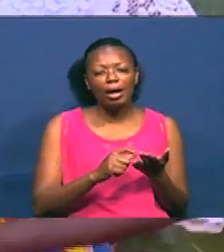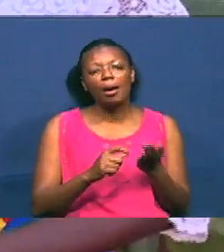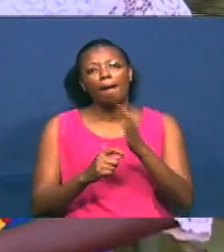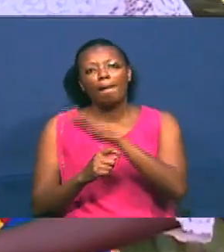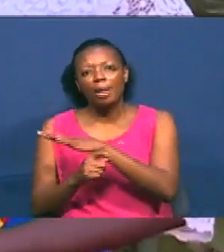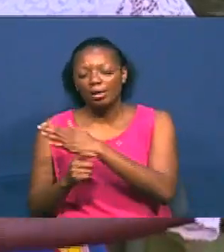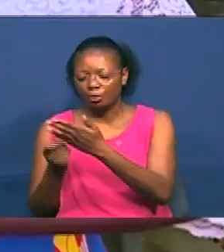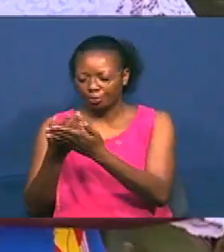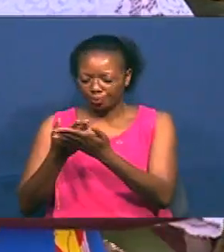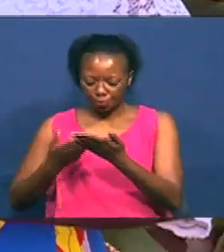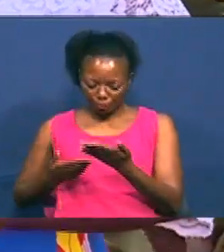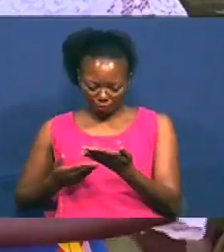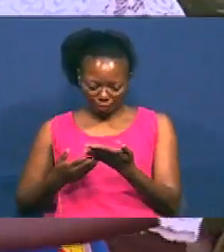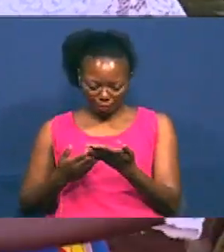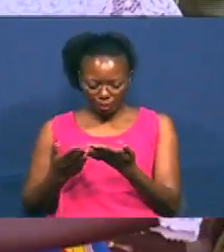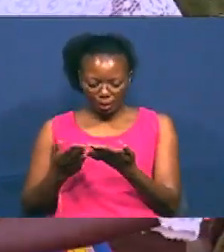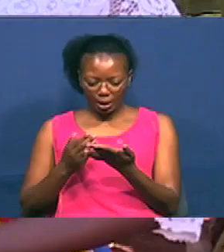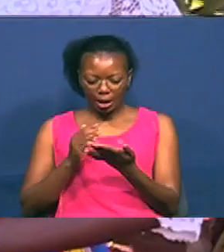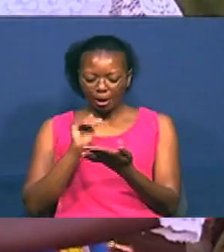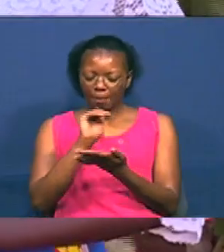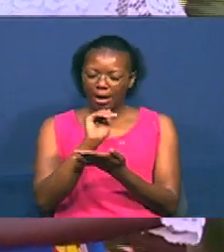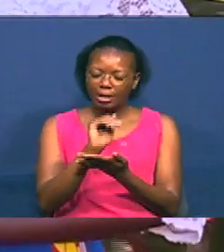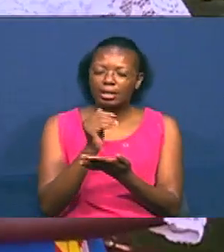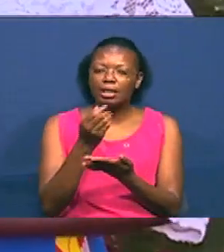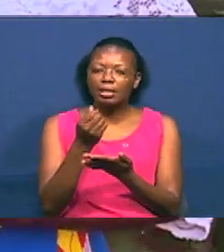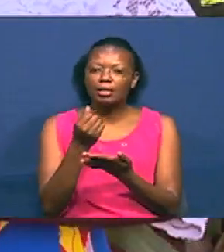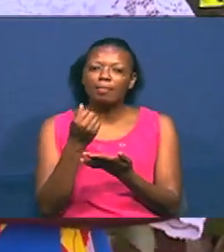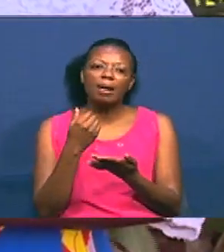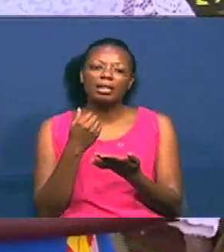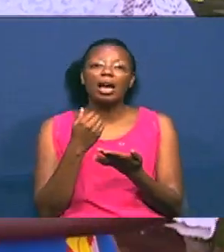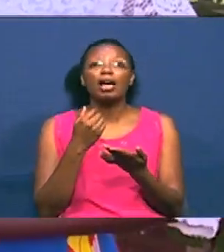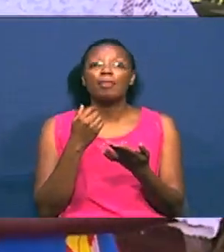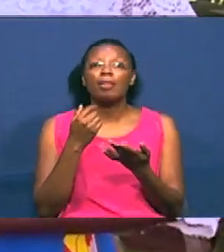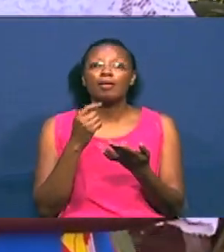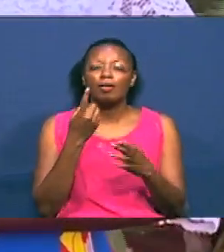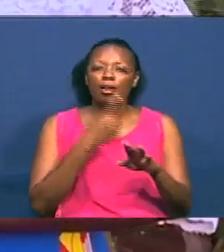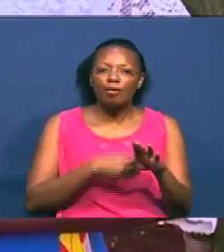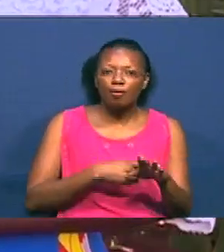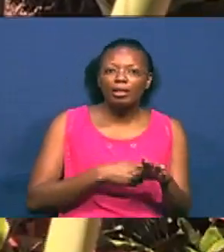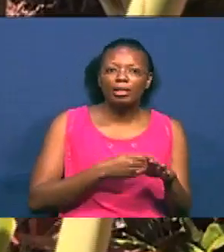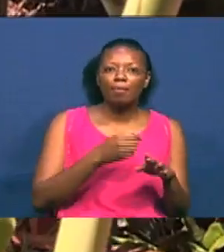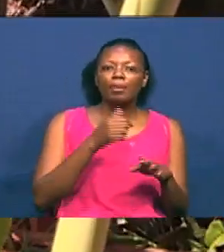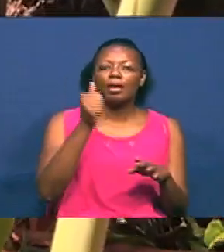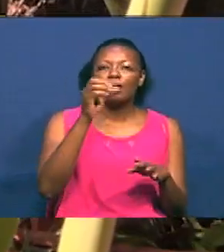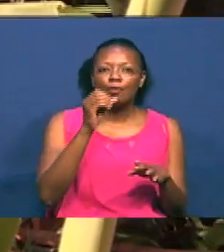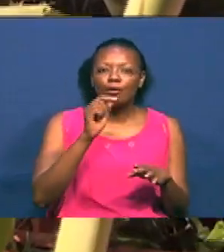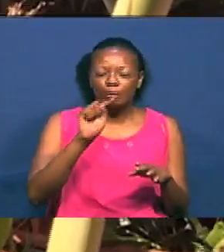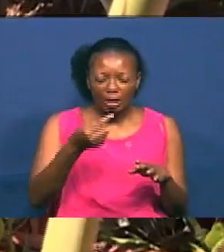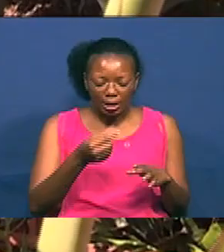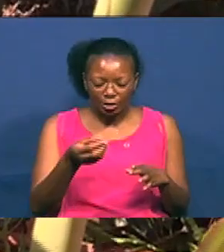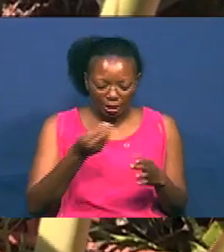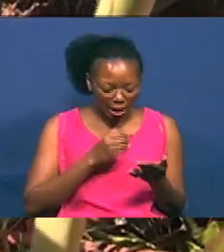hiyo pesa. Mwanzo tulipata 1,050. Katika hiyo 1,050 ilisaidia vijana.